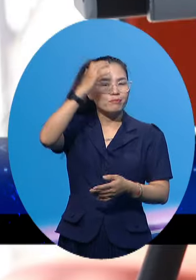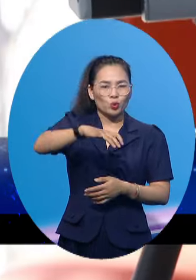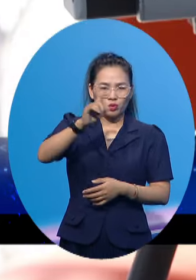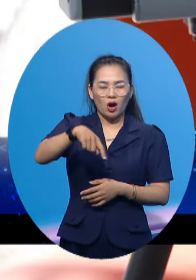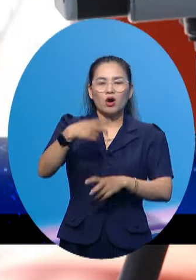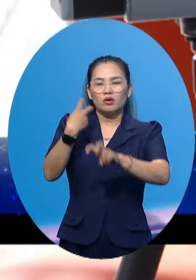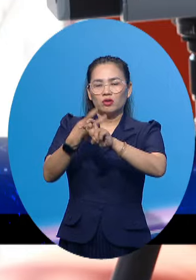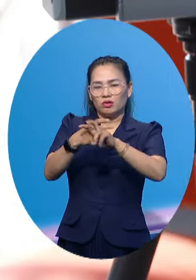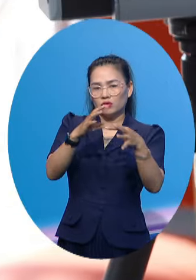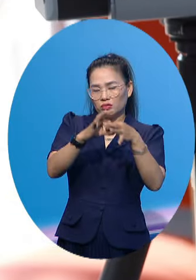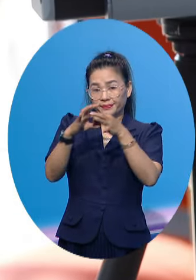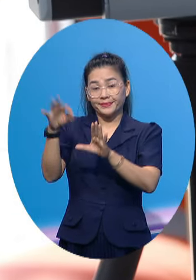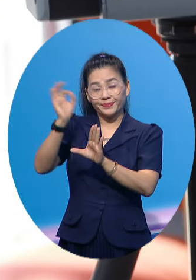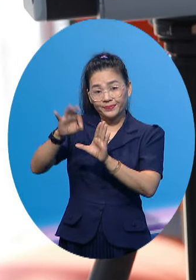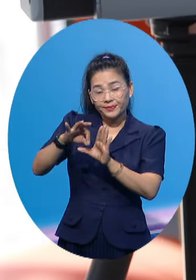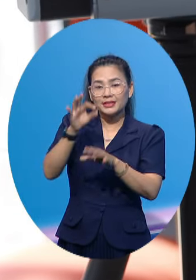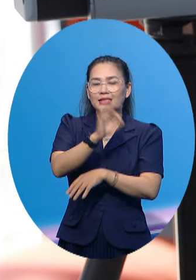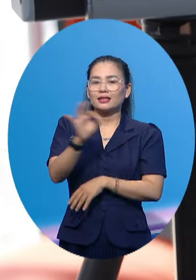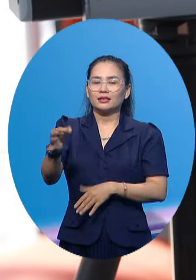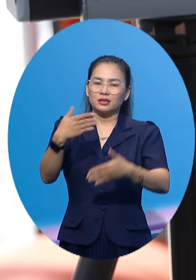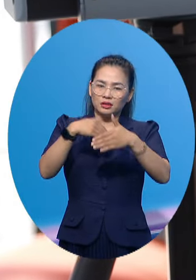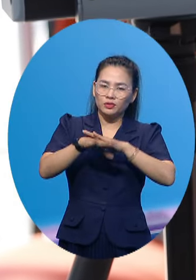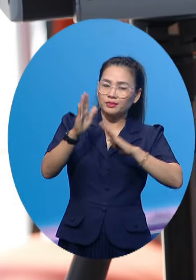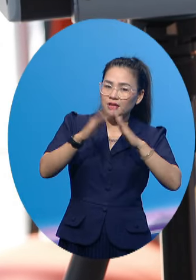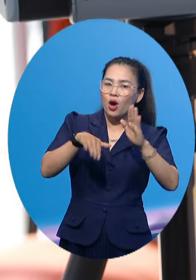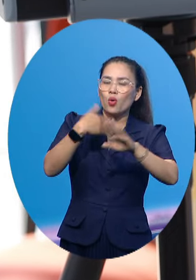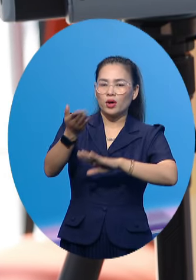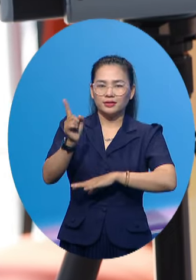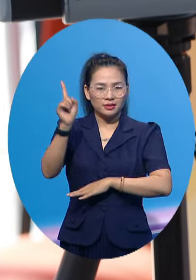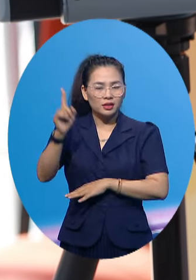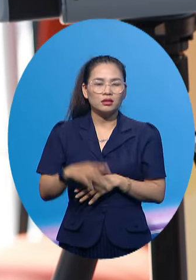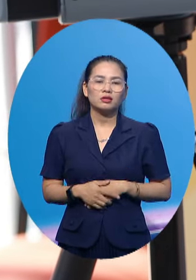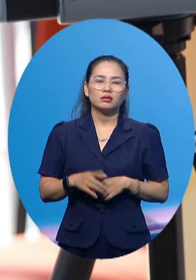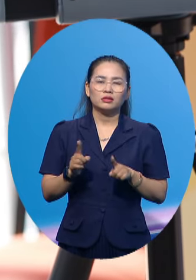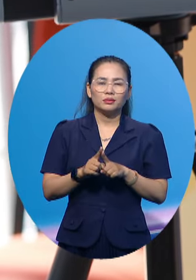bất động sản, kiến trúc, xây dựng, trang trí nội thất, phát triển nguồn nhân lực và gia tăng nhận diện thương hiệu.